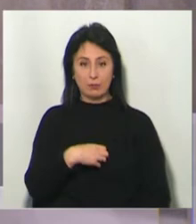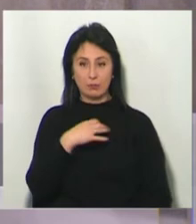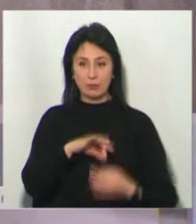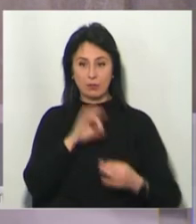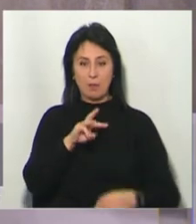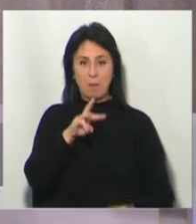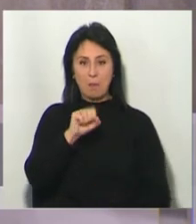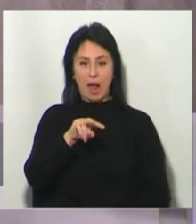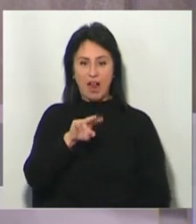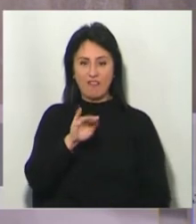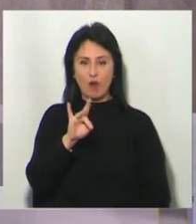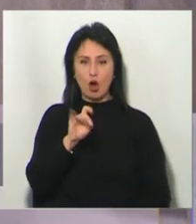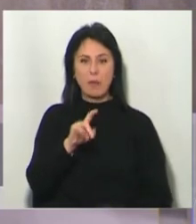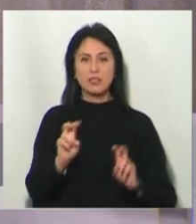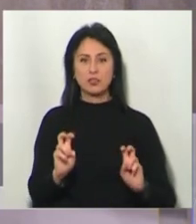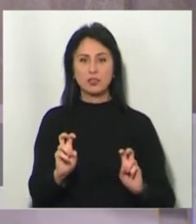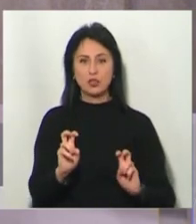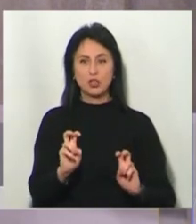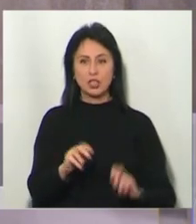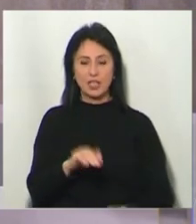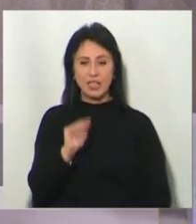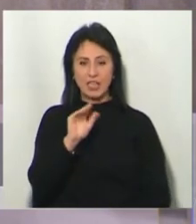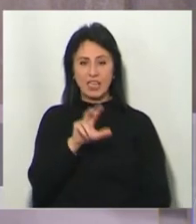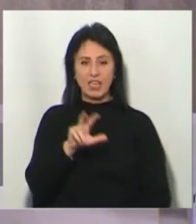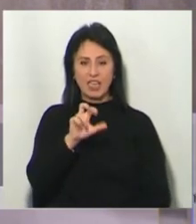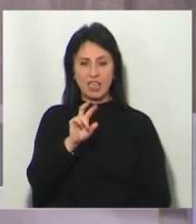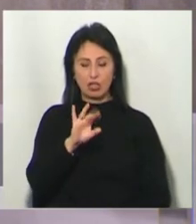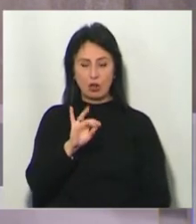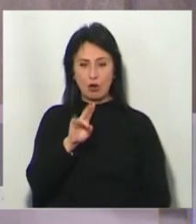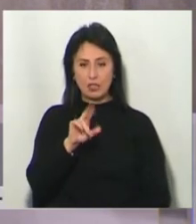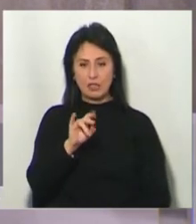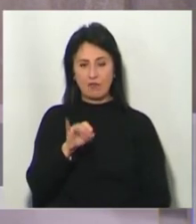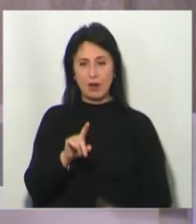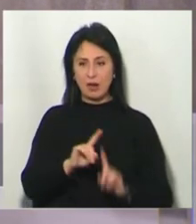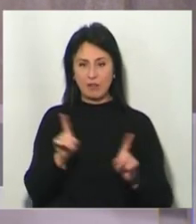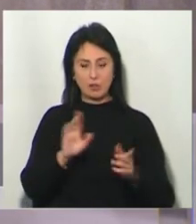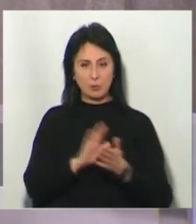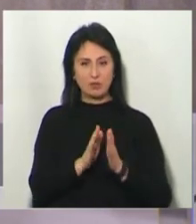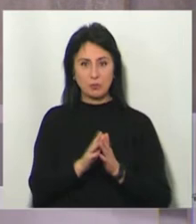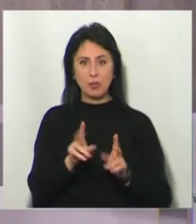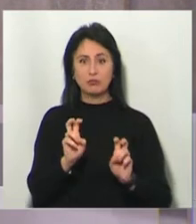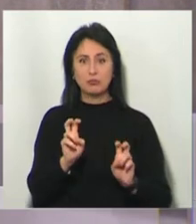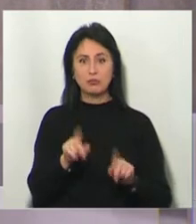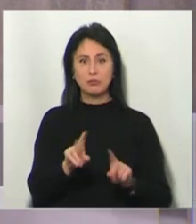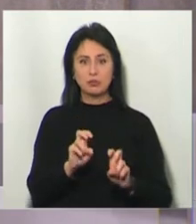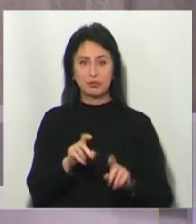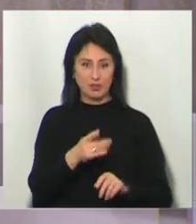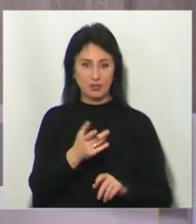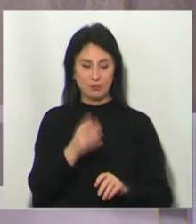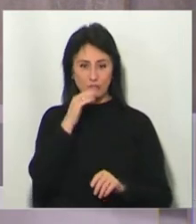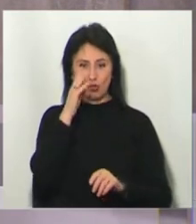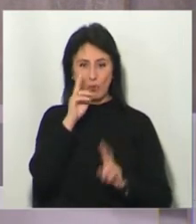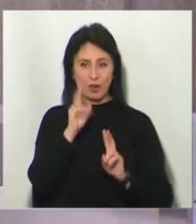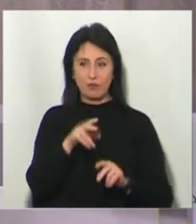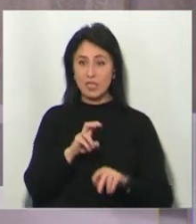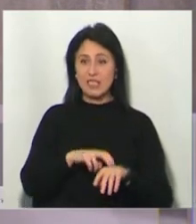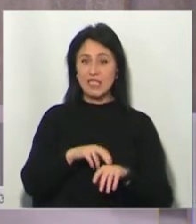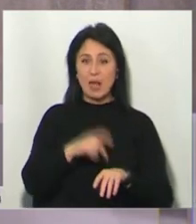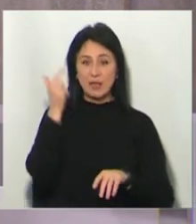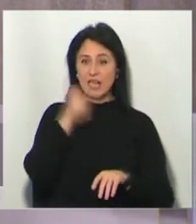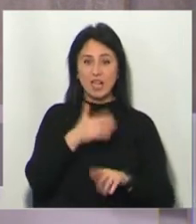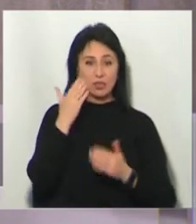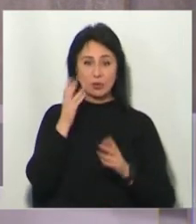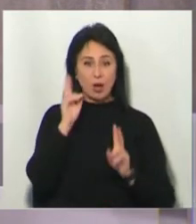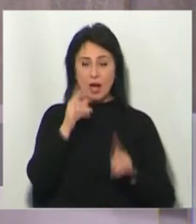mal formație de sau baric, gnebat hidrocephalia. Este aici răgază gândită cu trebuie să gomare. Oile își adămien, vise să mediți nu